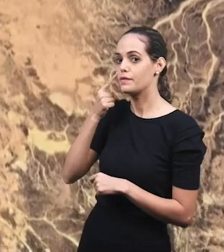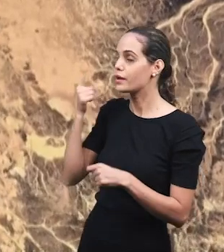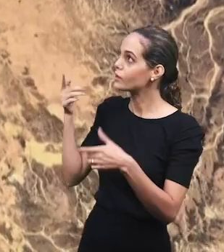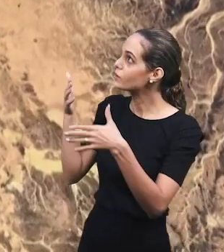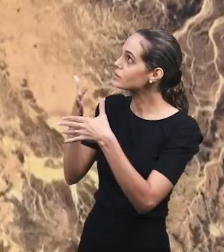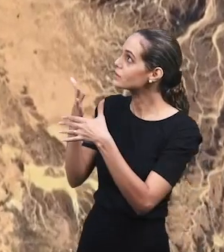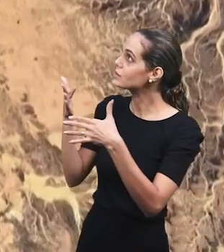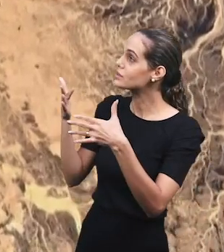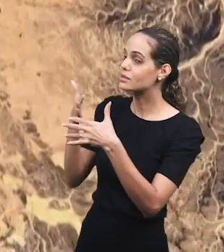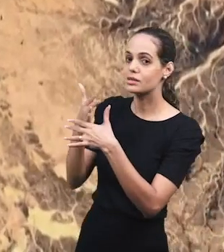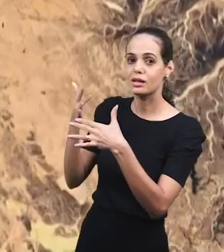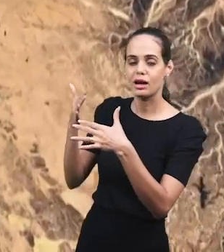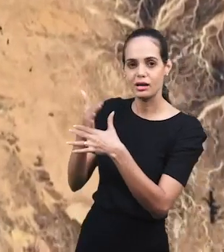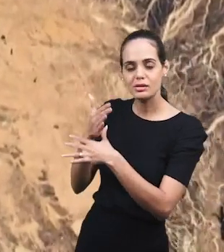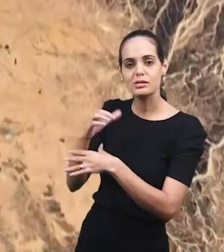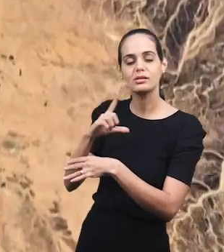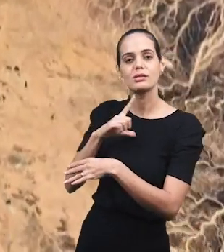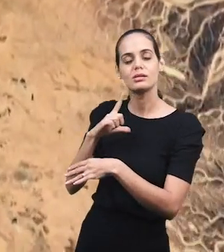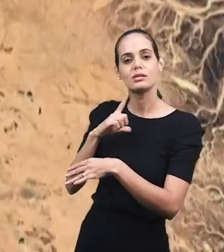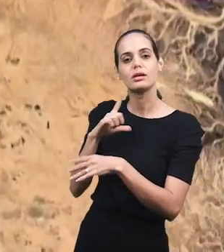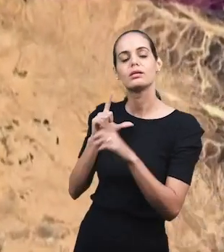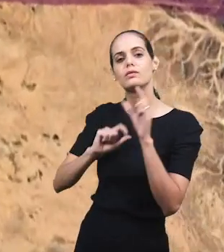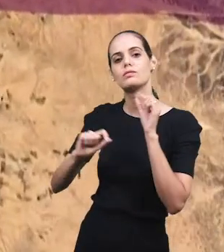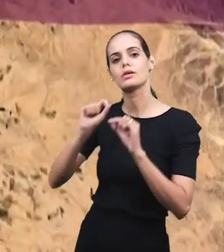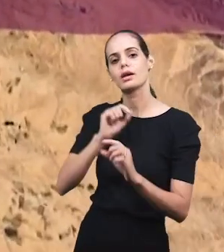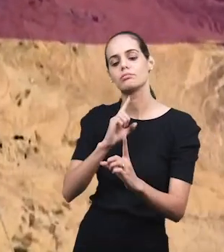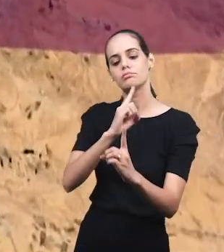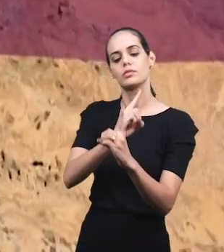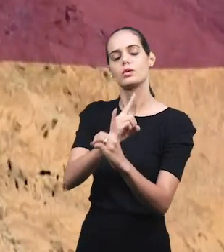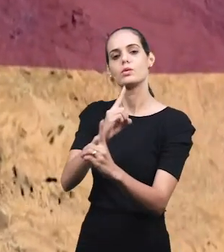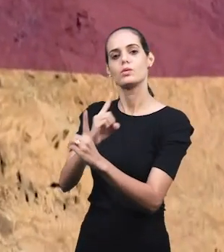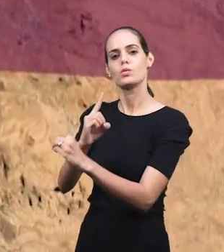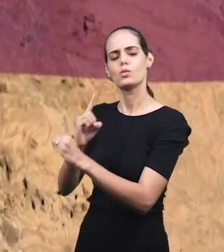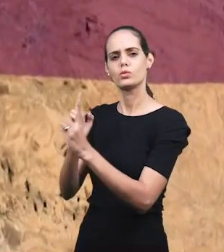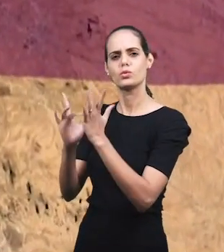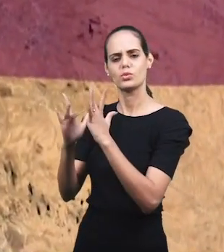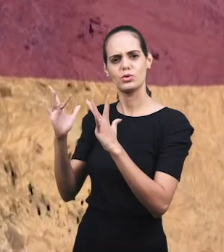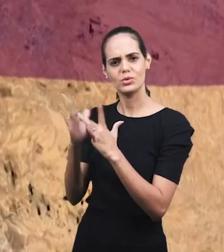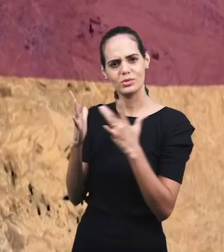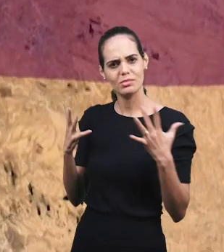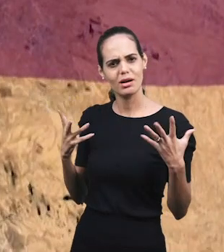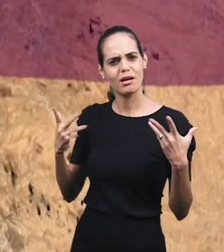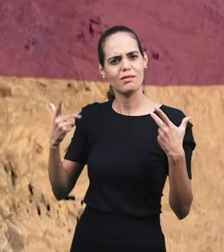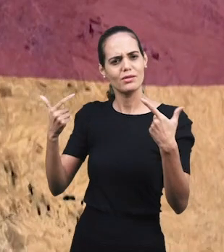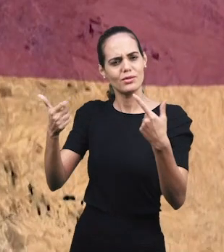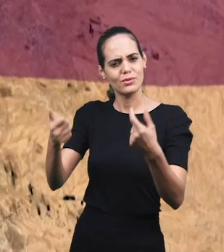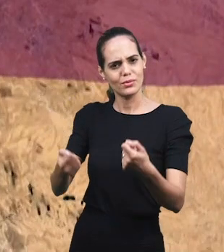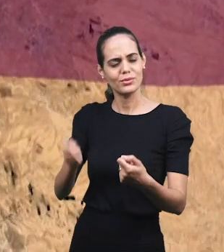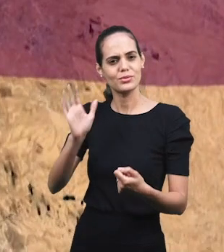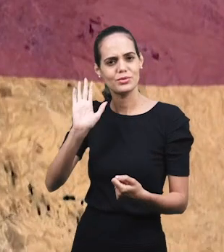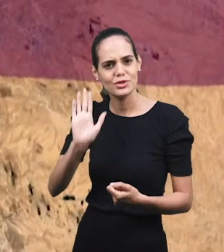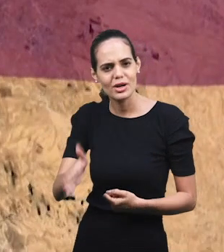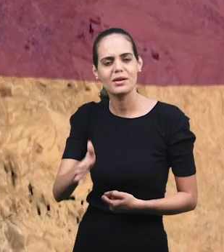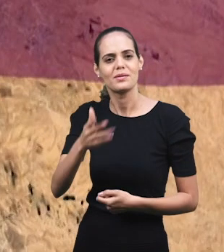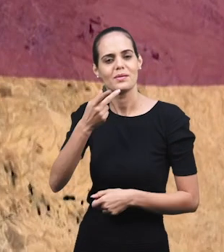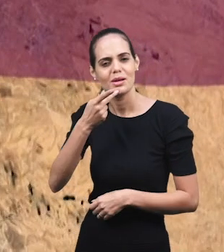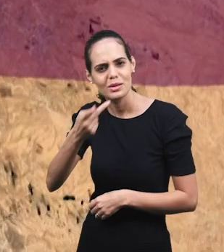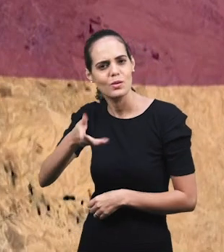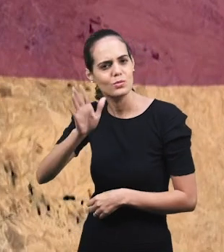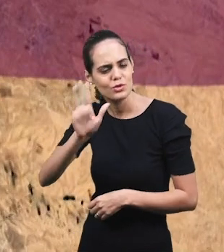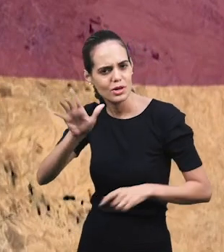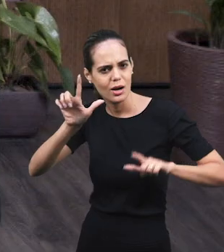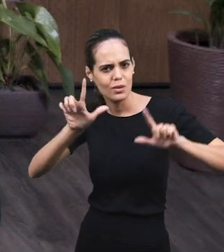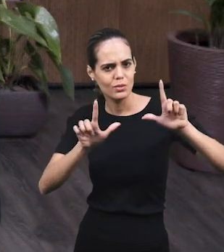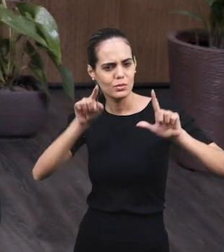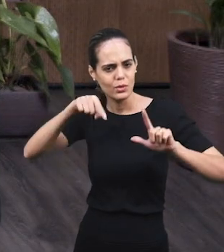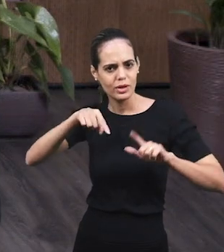couleur, chaque région, chaque division géographique, les provinces. Donc, nous voyons ici les villes,